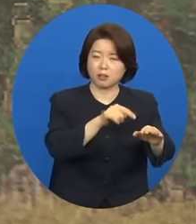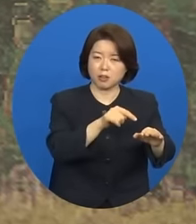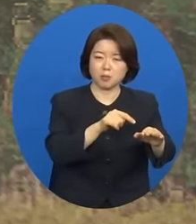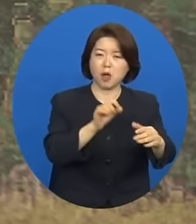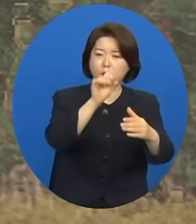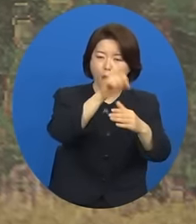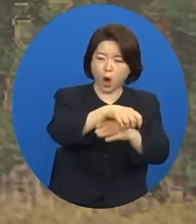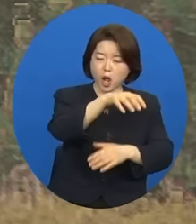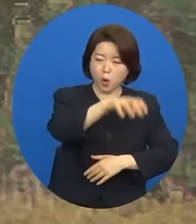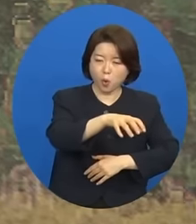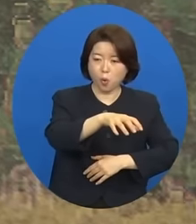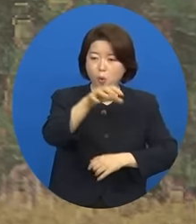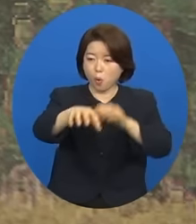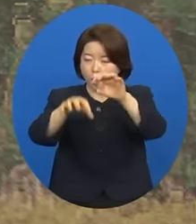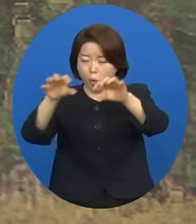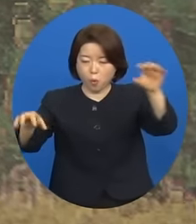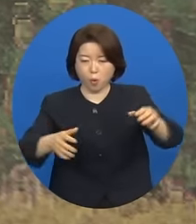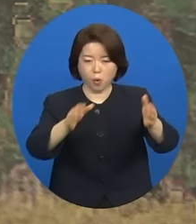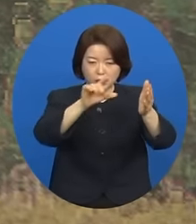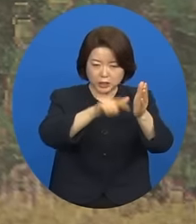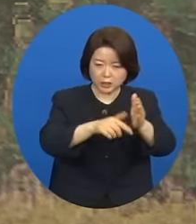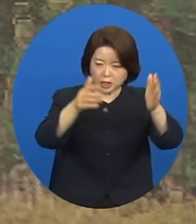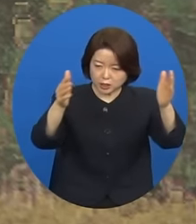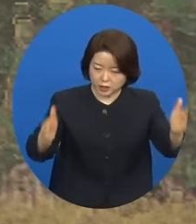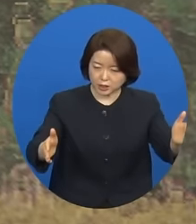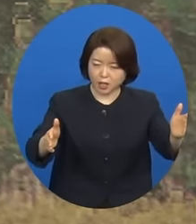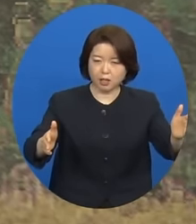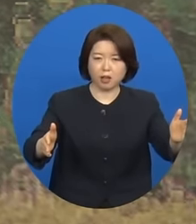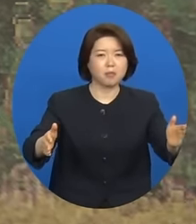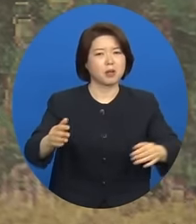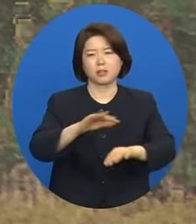허락하신 장소가 다르고 기간이 다르고 시기가 달라요.